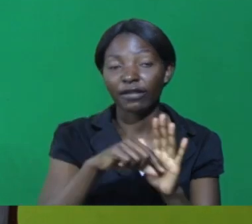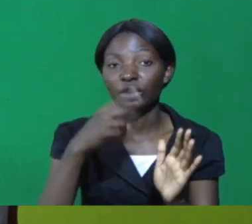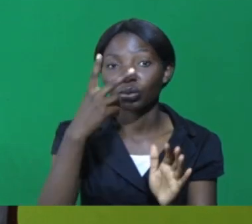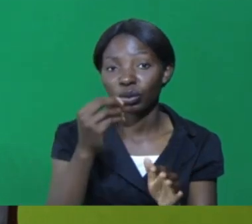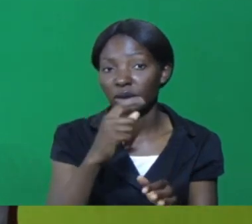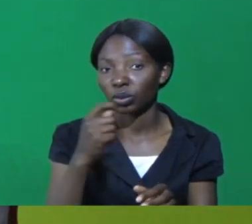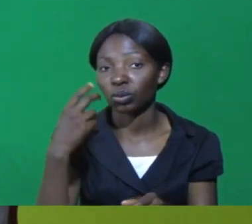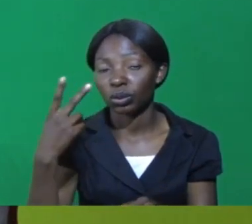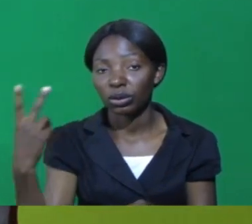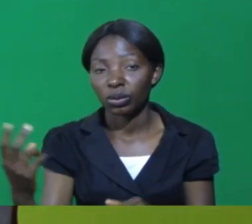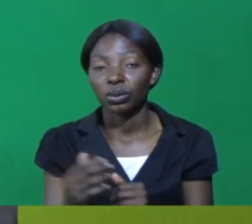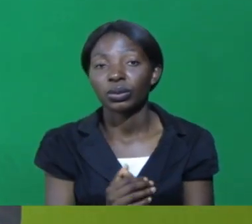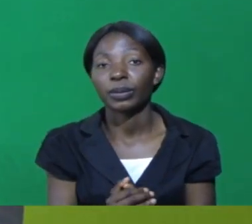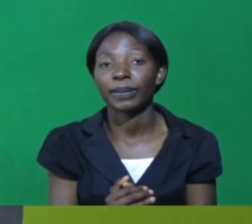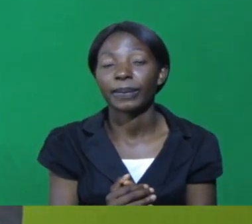pa22.